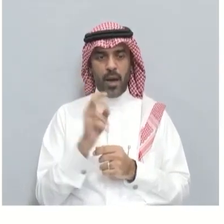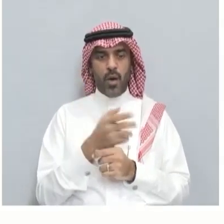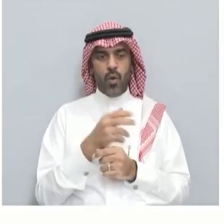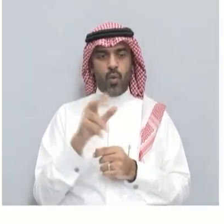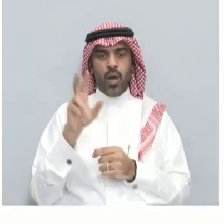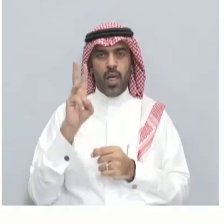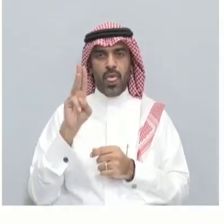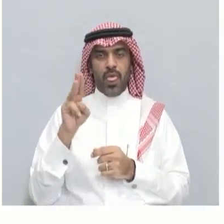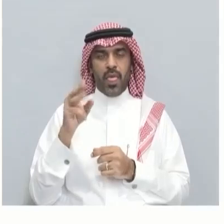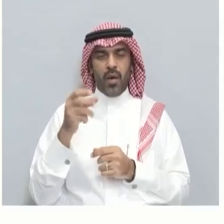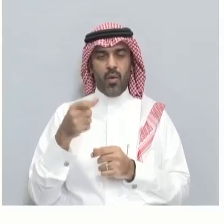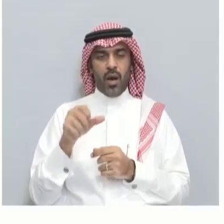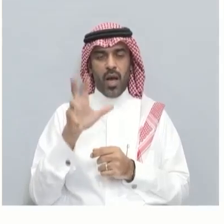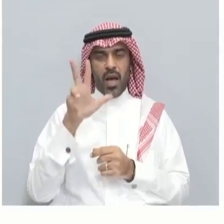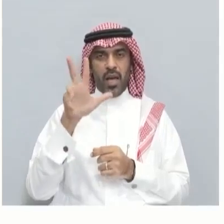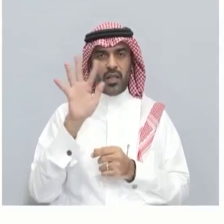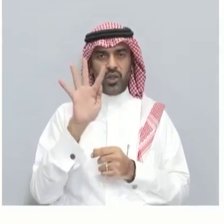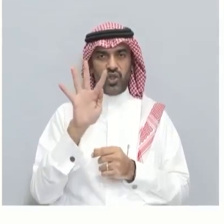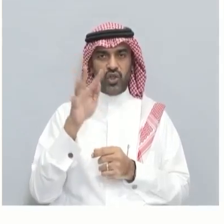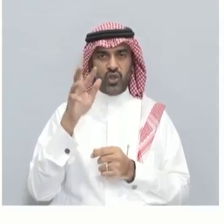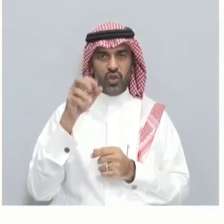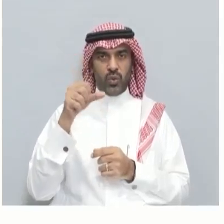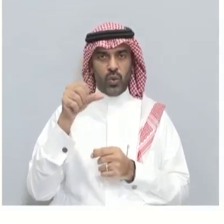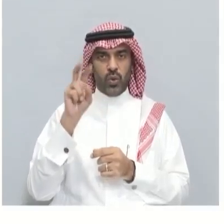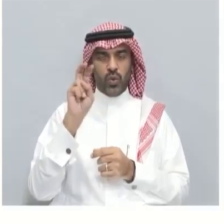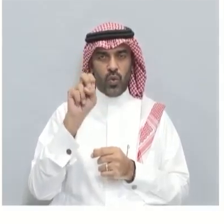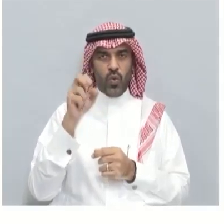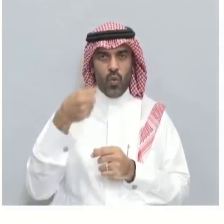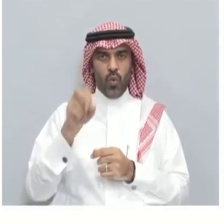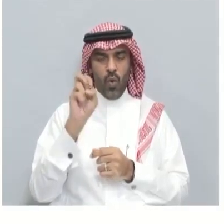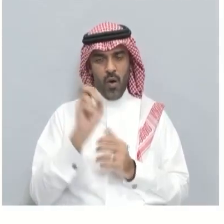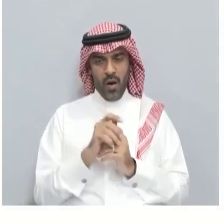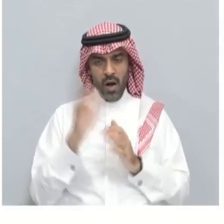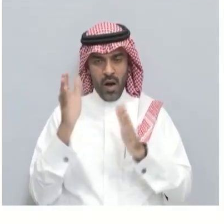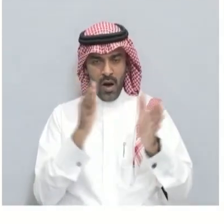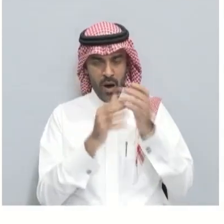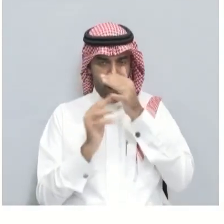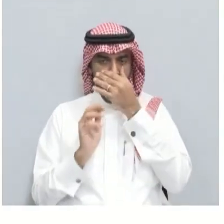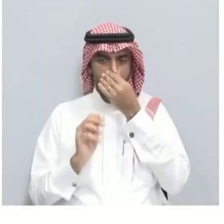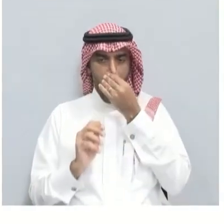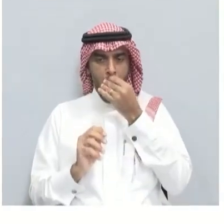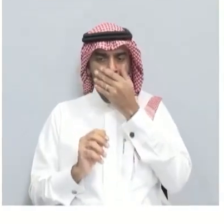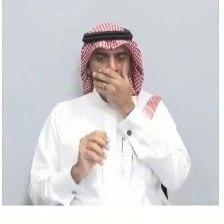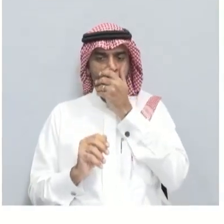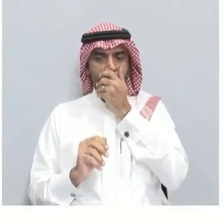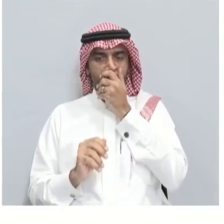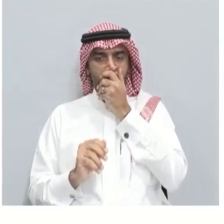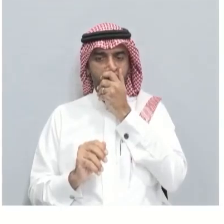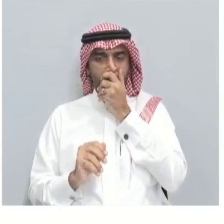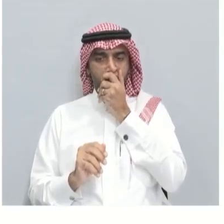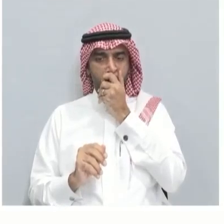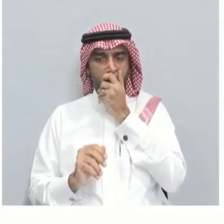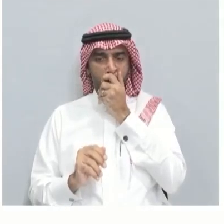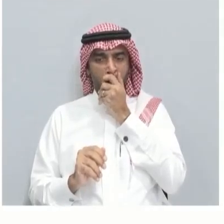السيليكا وثوران منخفض اذا هي بازلتيه هي اكبرها ماذا في الحجوم سبب التسميه تراكم طبقات من